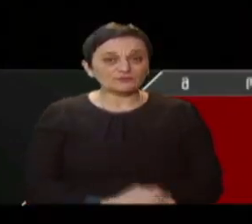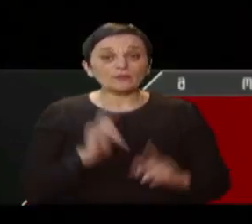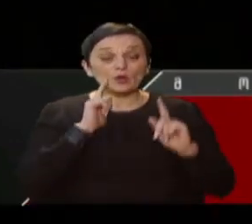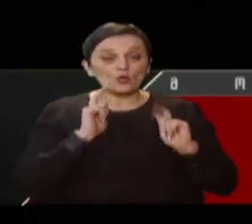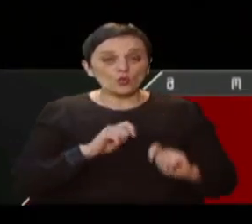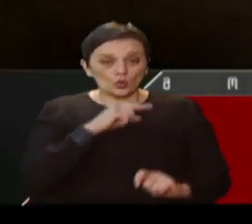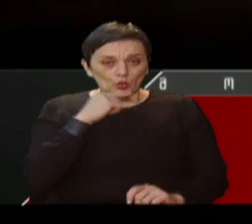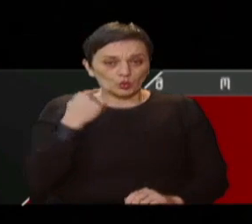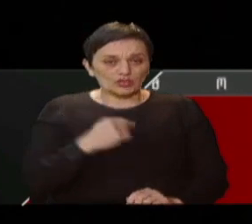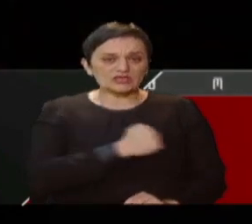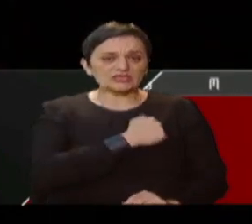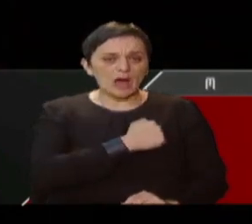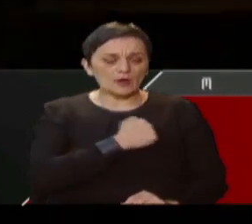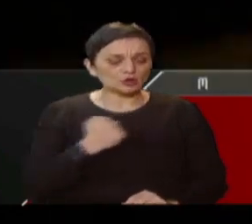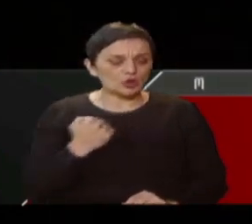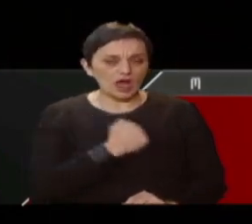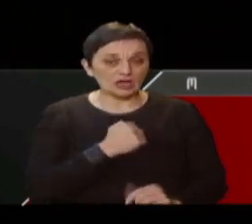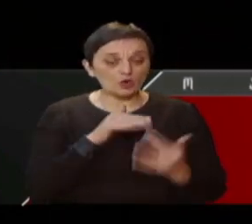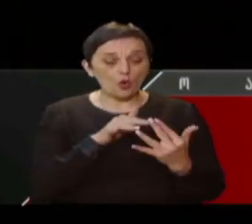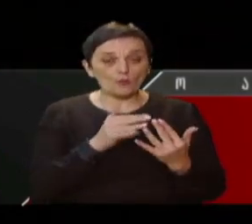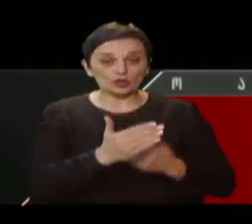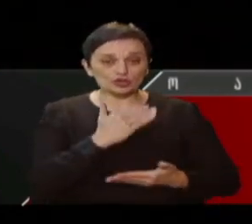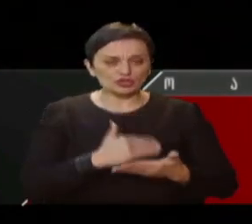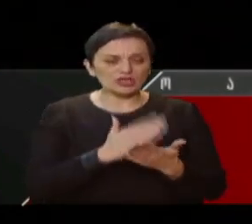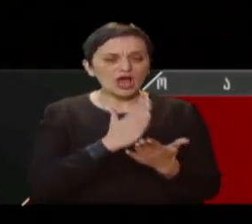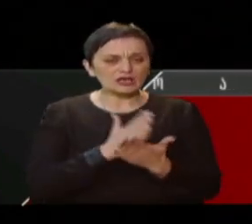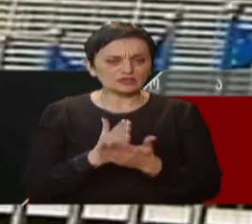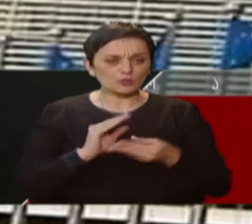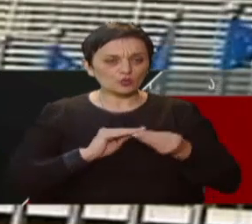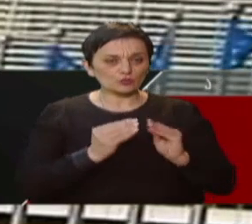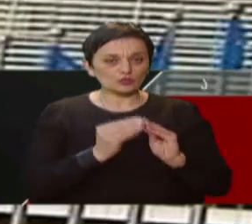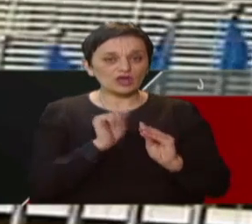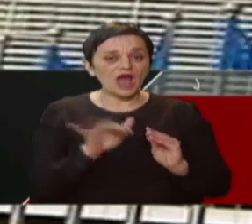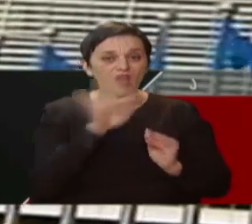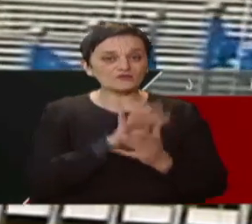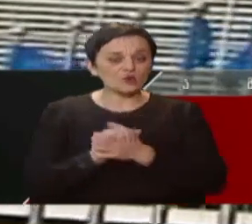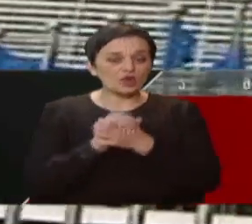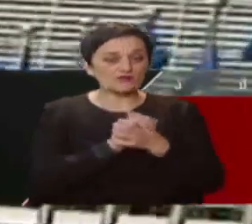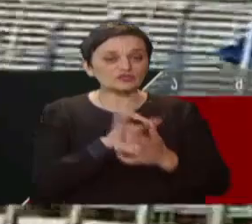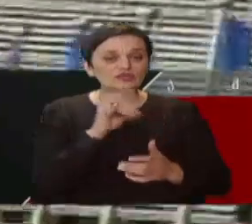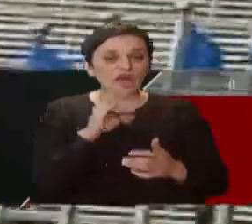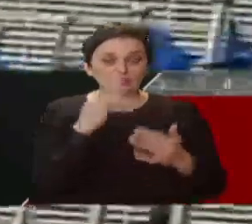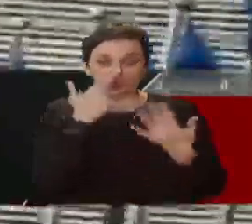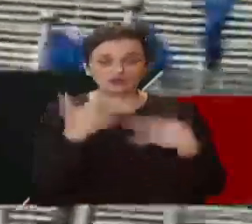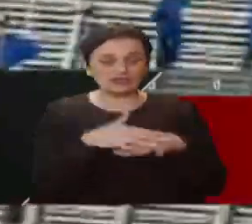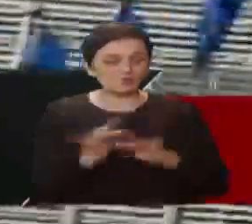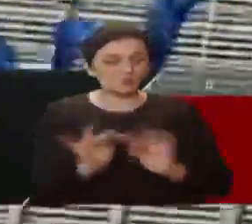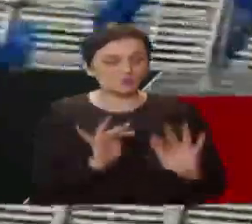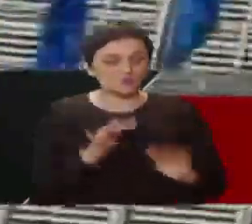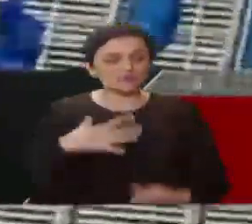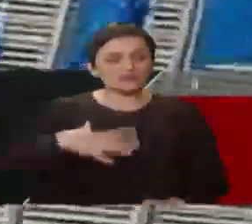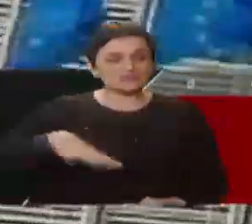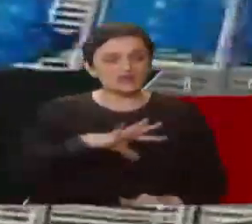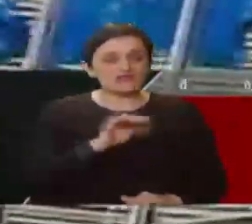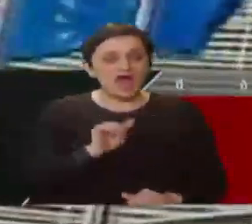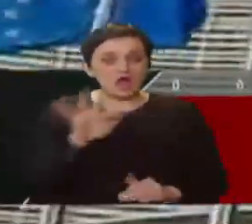Ucraina și Rusetii samhedro agresia, da, momișe de gatar se buli gamoțoebi. Eurocavșir și de NATO și integrații procesi. Sakartvelos tu